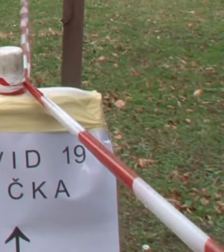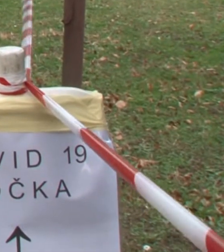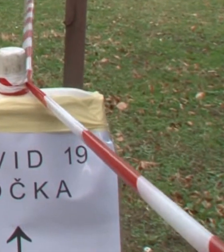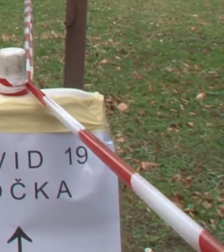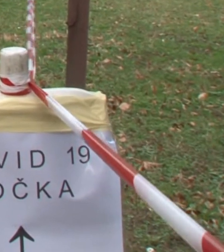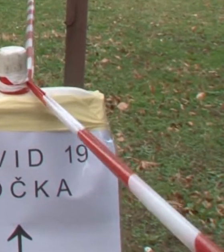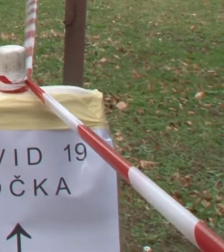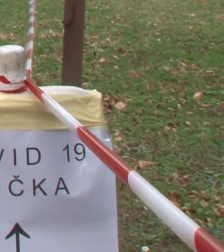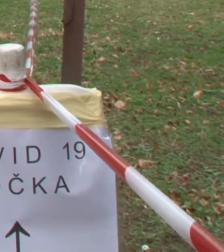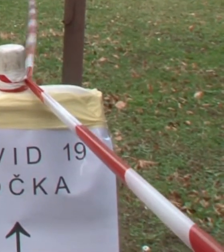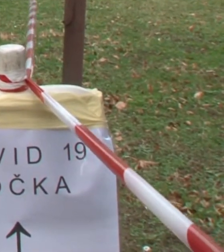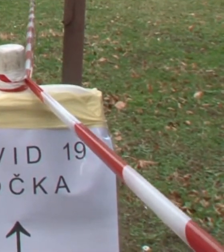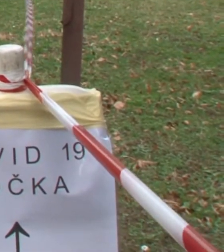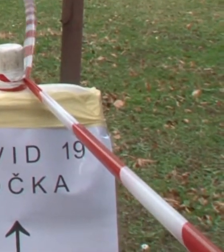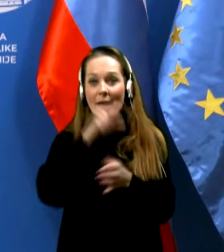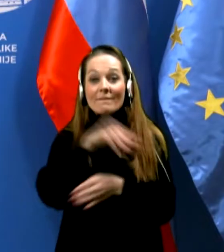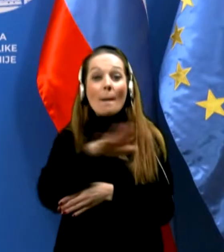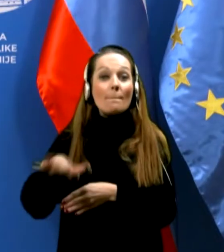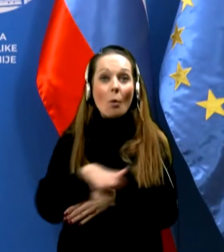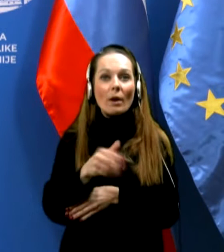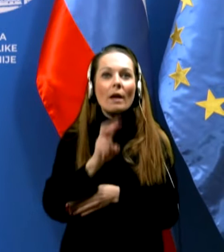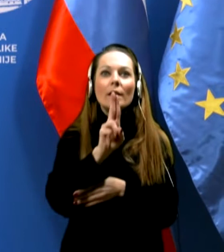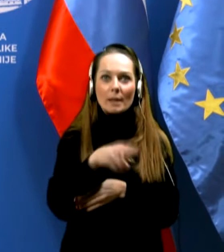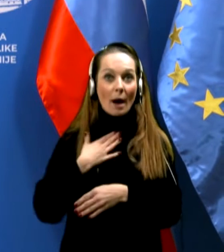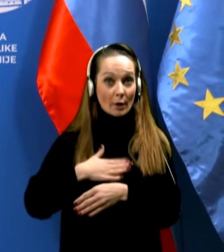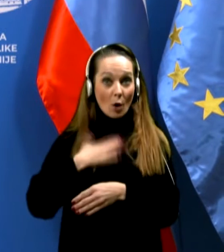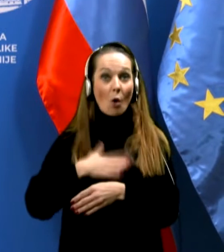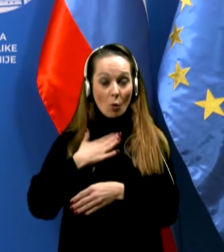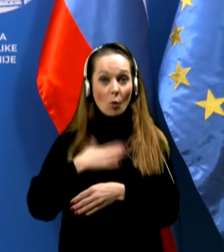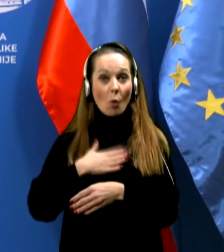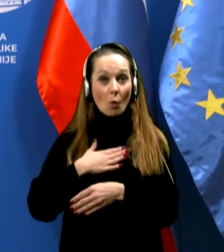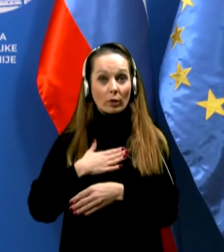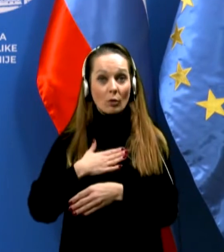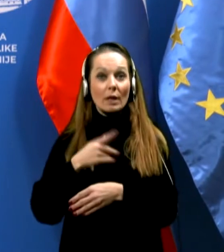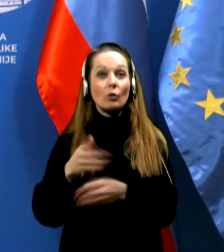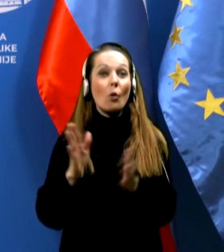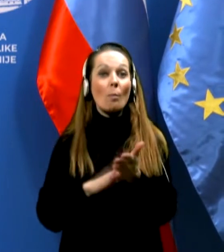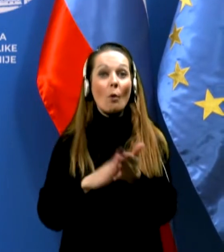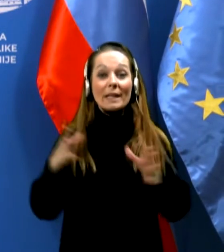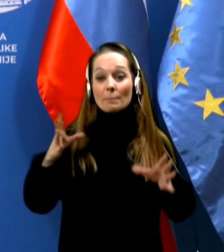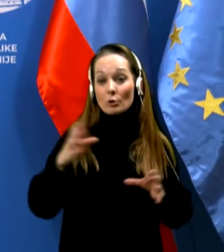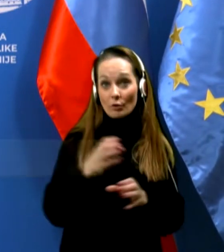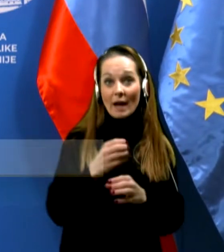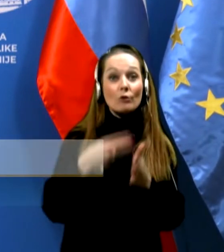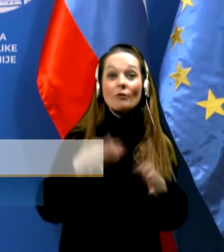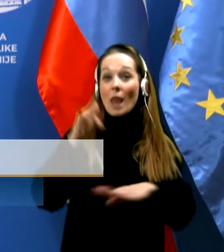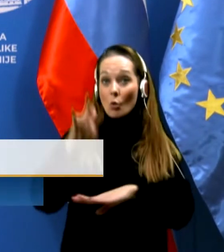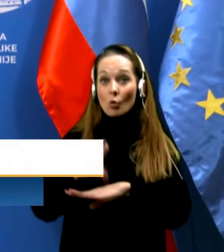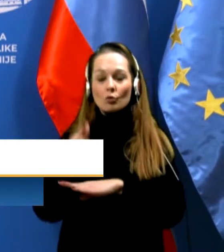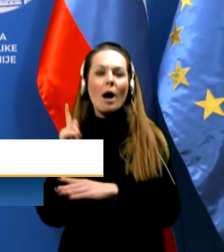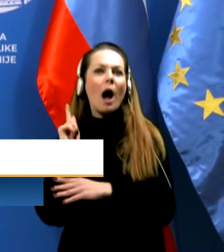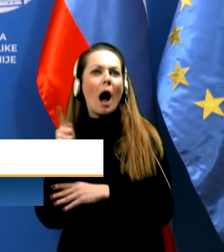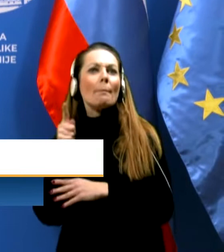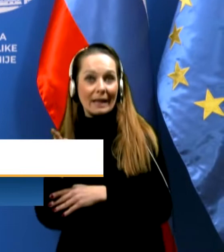okužb. Številke v populaciji imajo ugoden trend, kar se tiče zmanjševanja števila okužb. Vendar